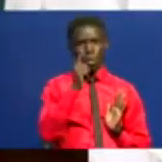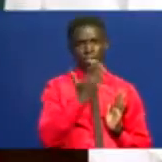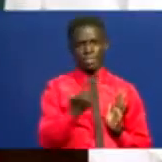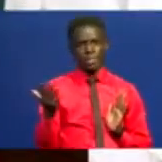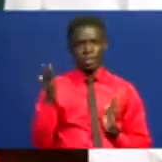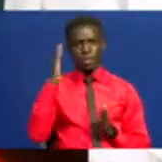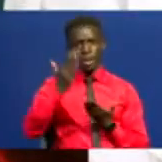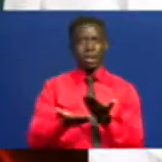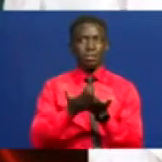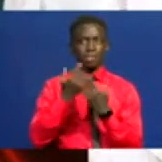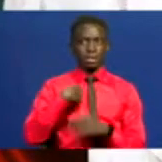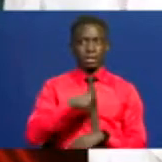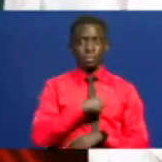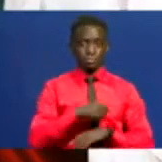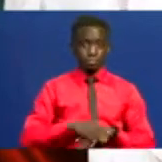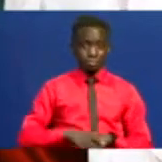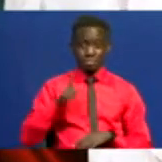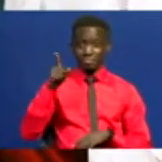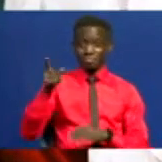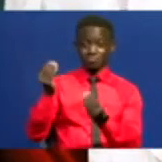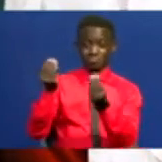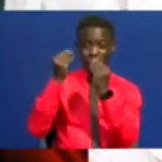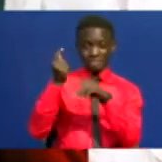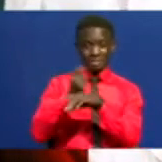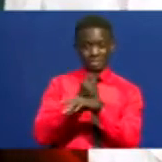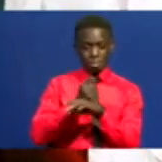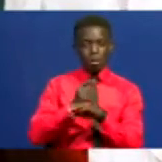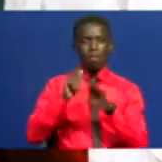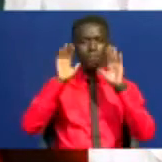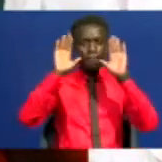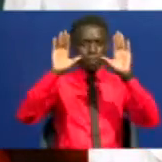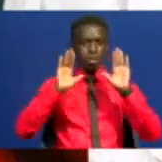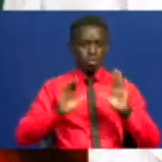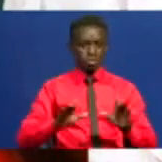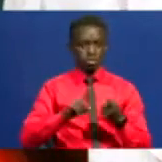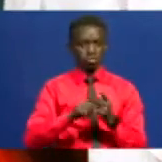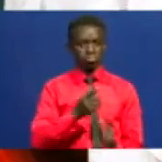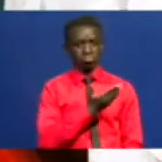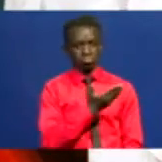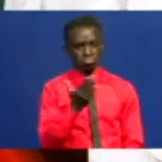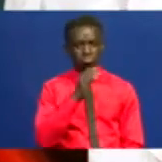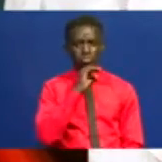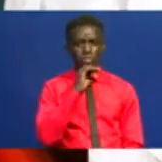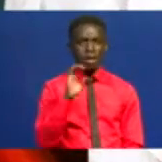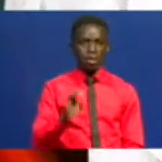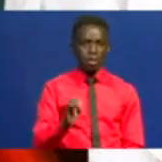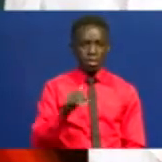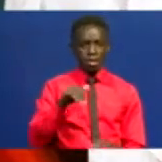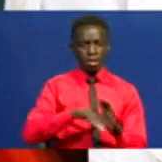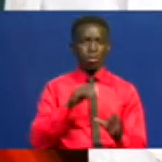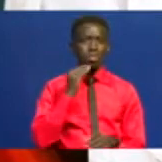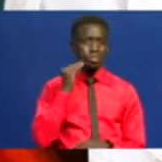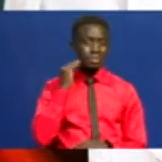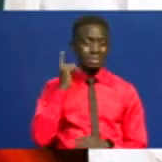litatusaidia. Yamekuwa mafunzo ya muhimu kwa hawa wazee wa mtaa, yamekuwa mafunzo